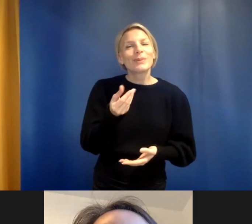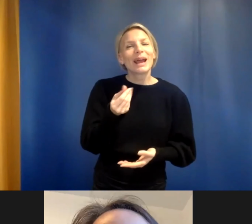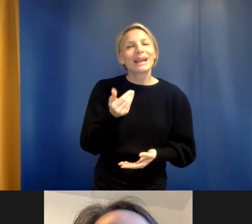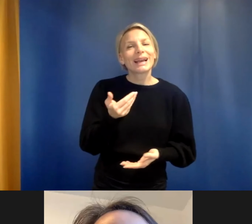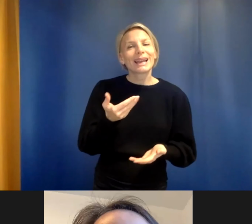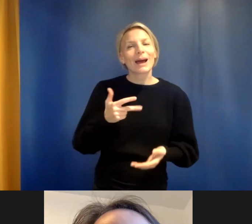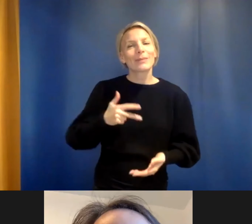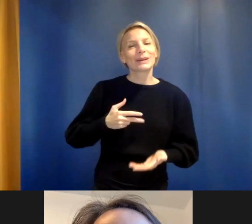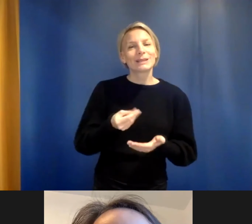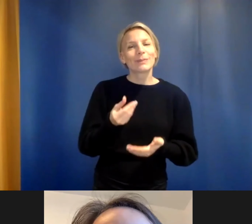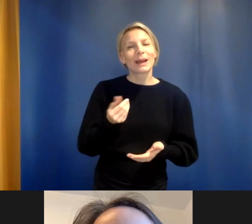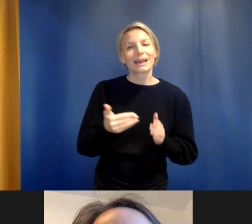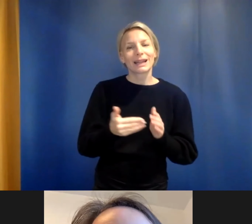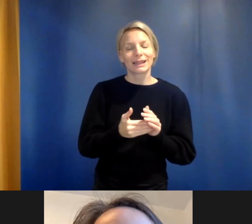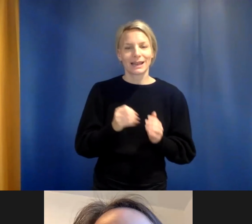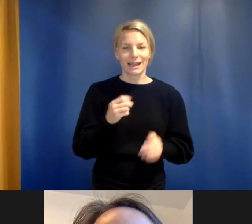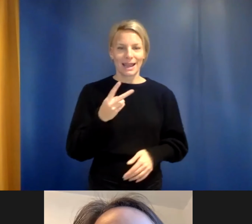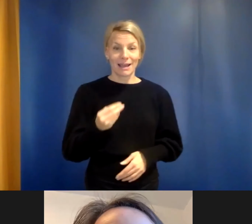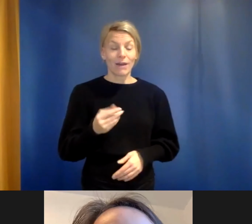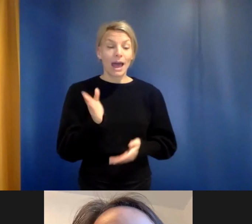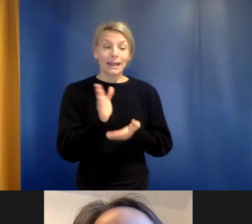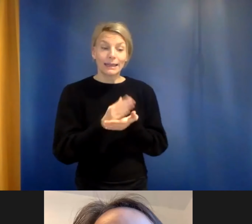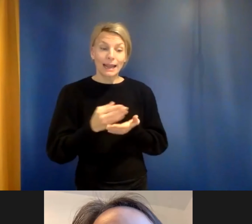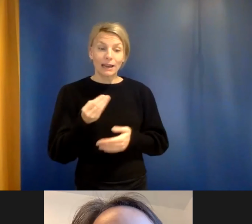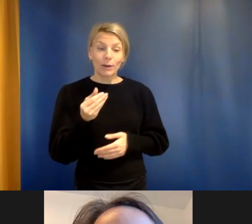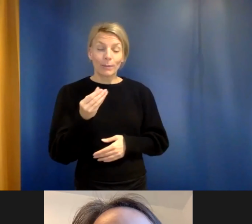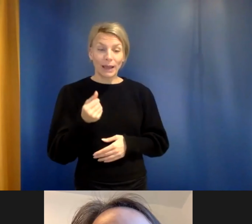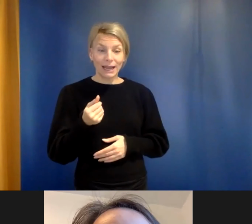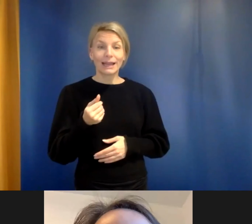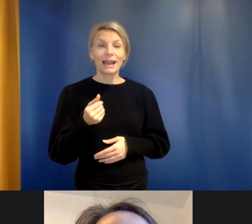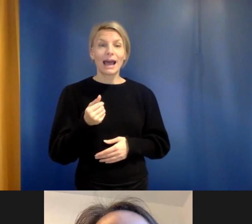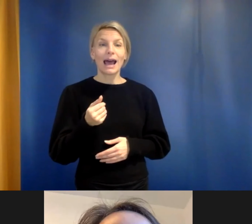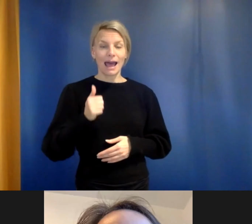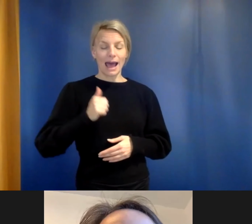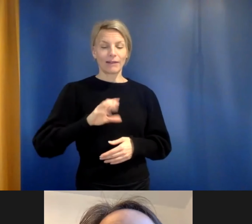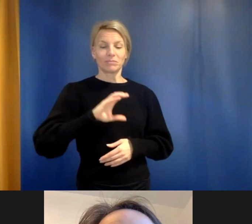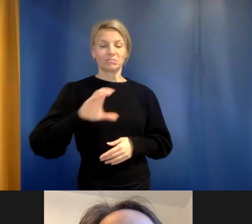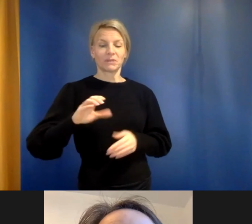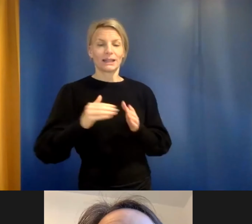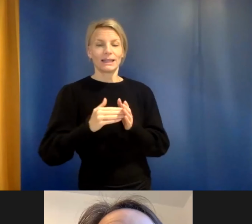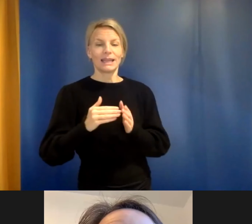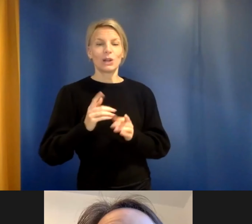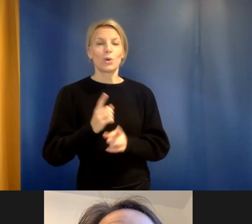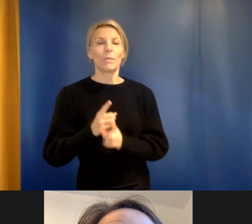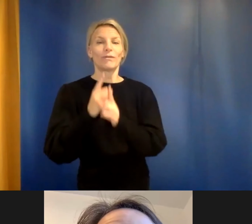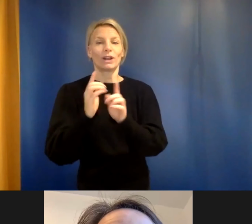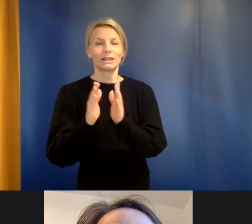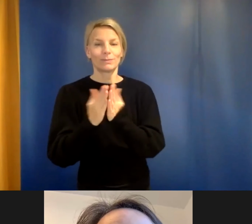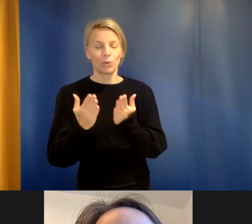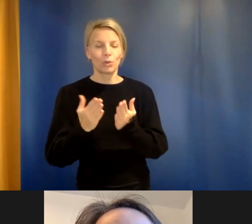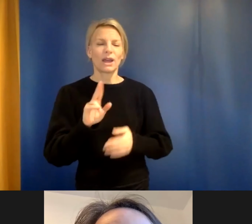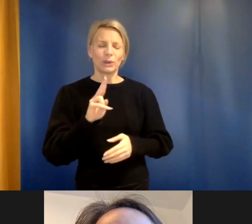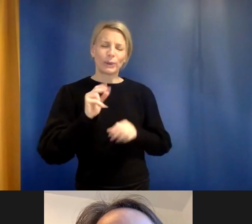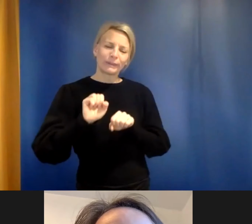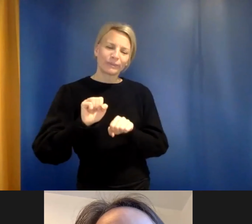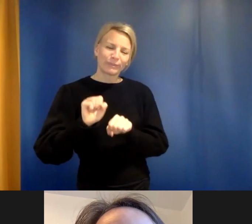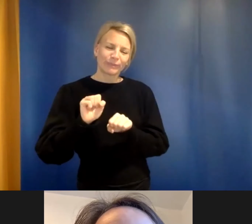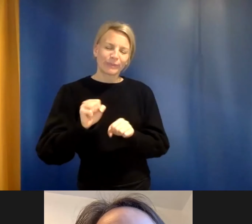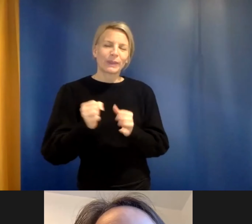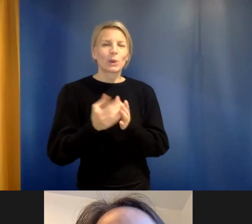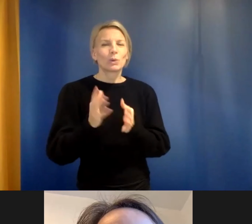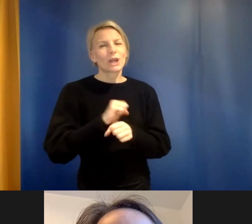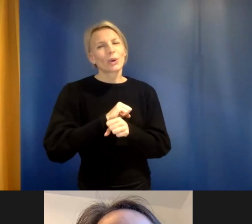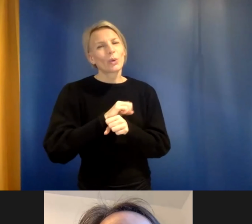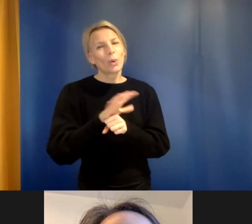Hela de pengarna kommer att gå till att göra en uppföljare. Vi ligger den ju lite på is för att det är corona och